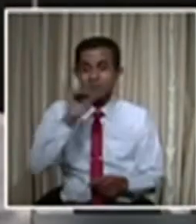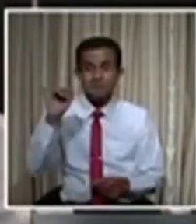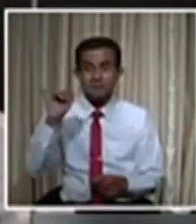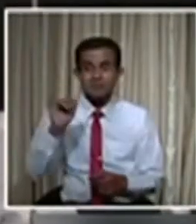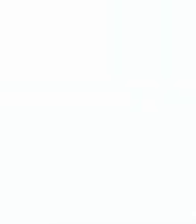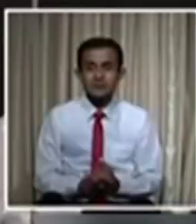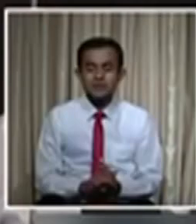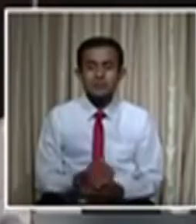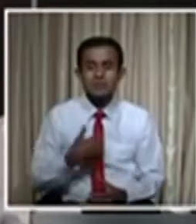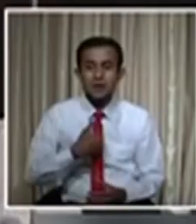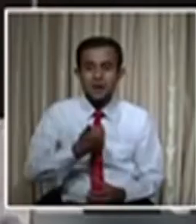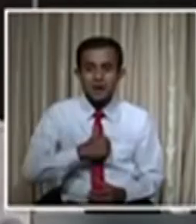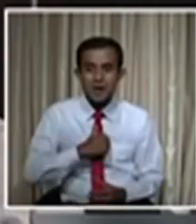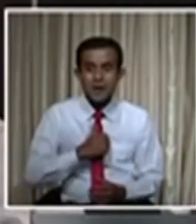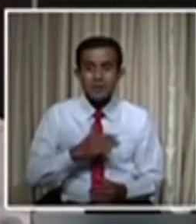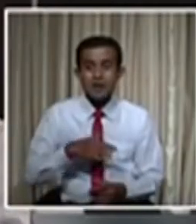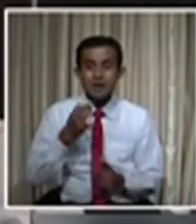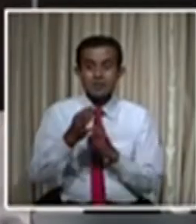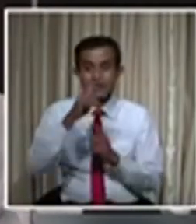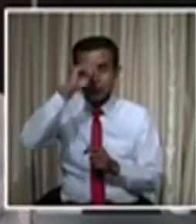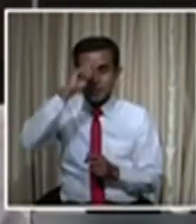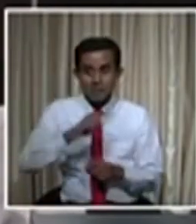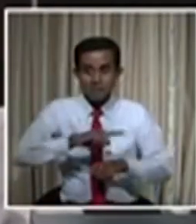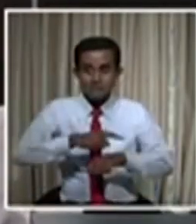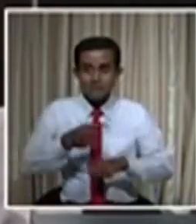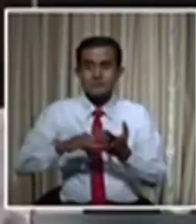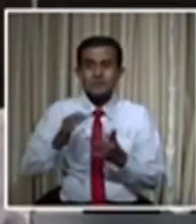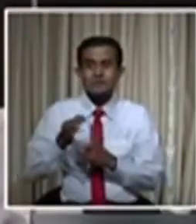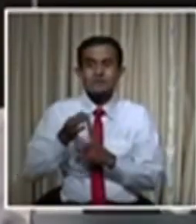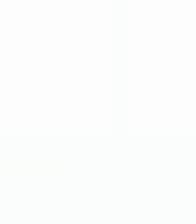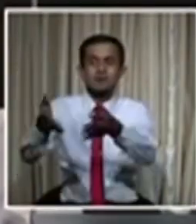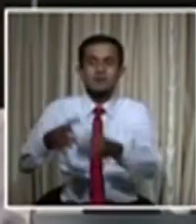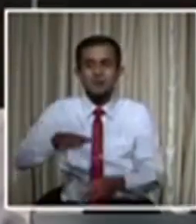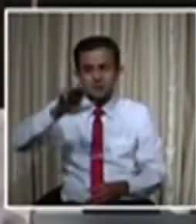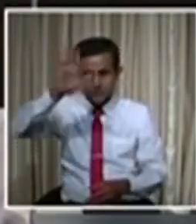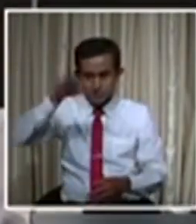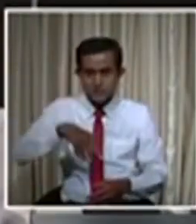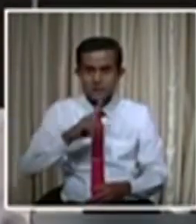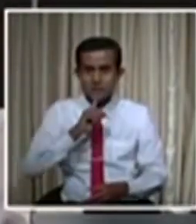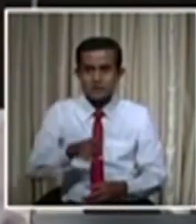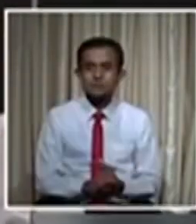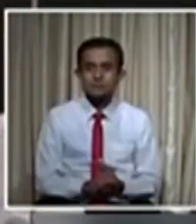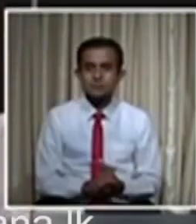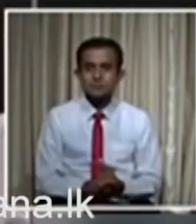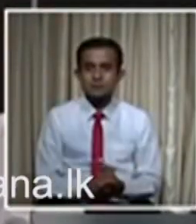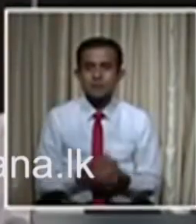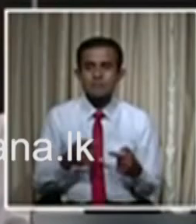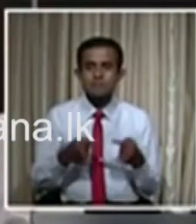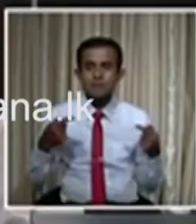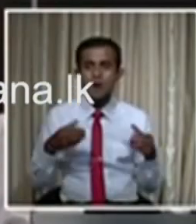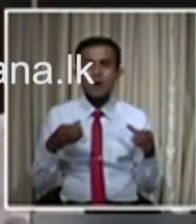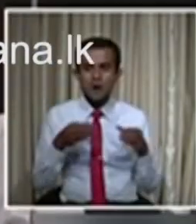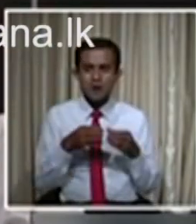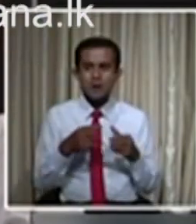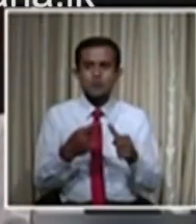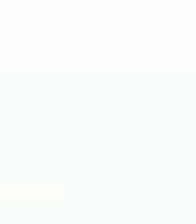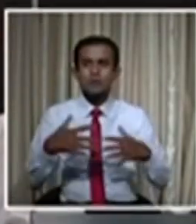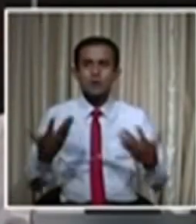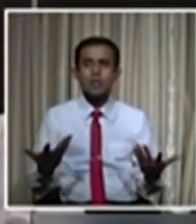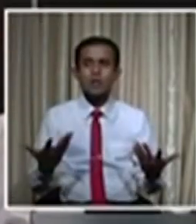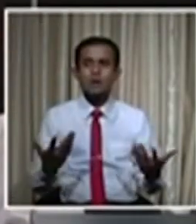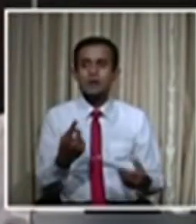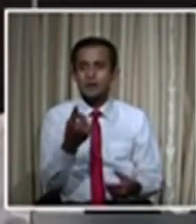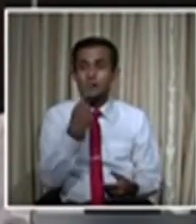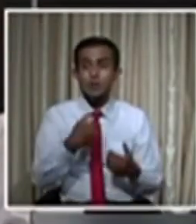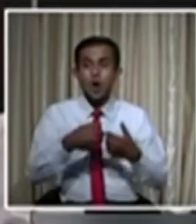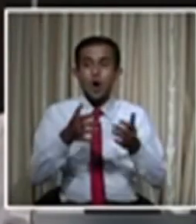26ටම මම කැමැති මුලසනේ සභාපතිතුමනි මගේ විනාඩි 13ම සජිත්ට දෙන්න එන්න කියන්නේ මේ ප්‍රශ්න වලට උත්තර දෙන්න කියන්නේ පක්ෂ නායකවරයා උත්තර දෙන්නේ නෑ කියන්නේ